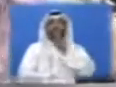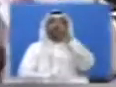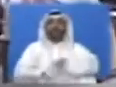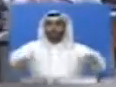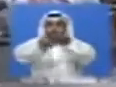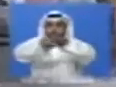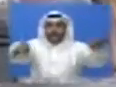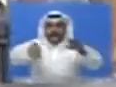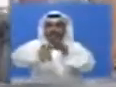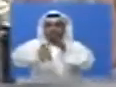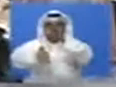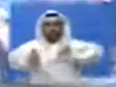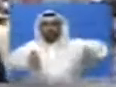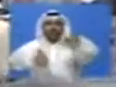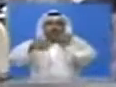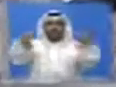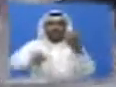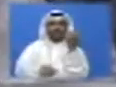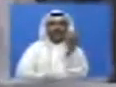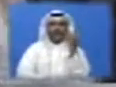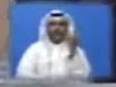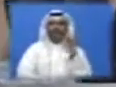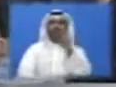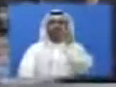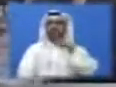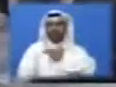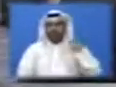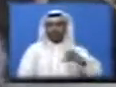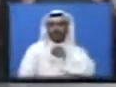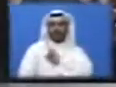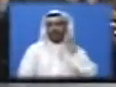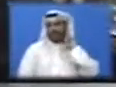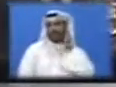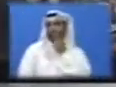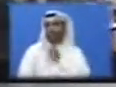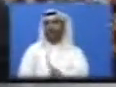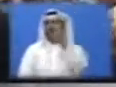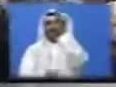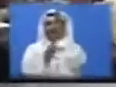بالتأكيد على تحقيق المساواة بين مواطني دول مجلس التعاون الخليجي بالقطاع الحكومي.